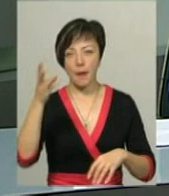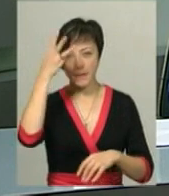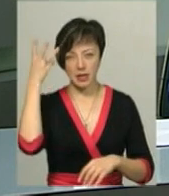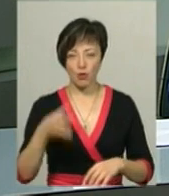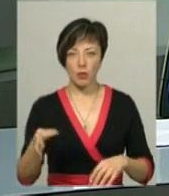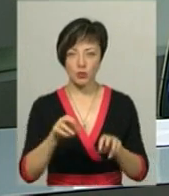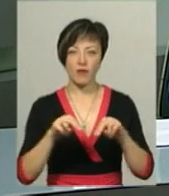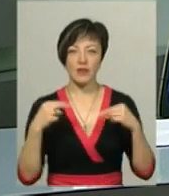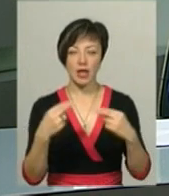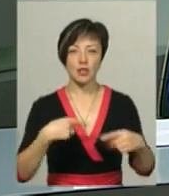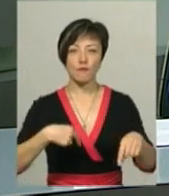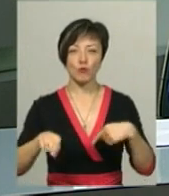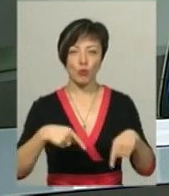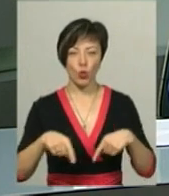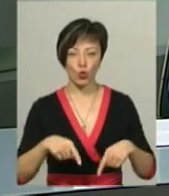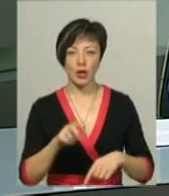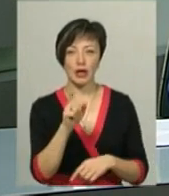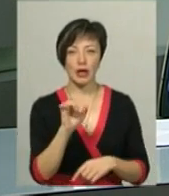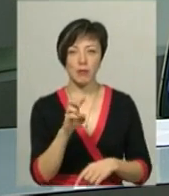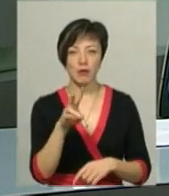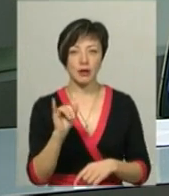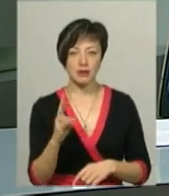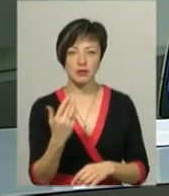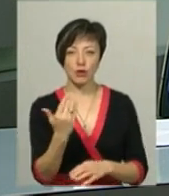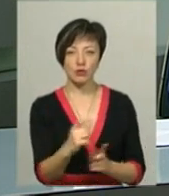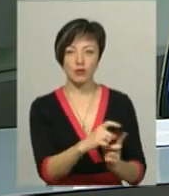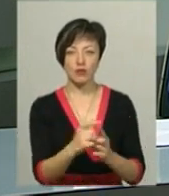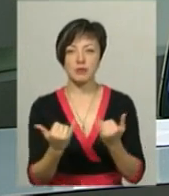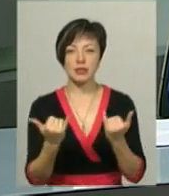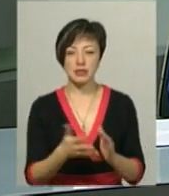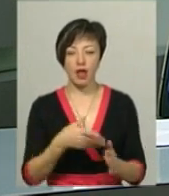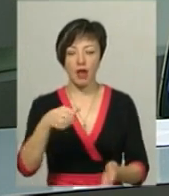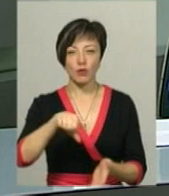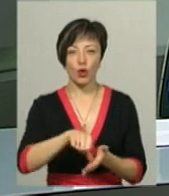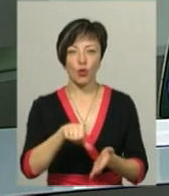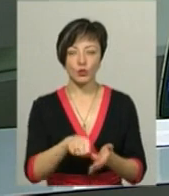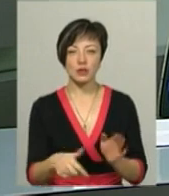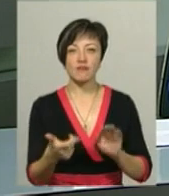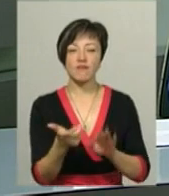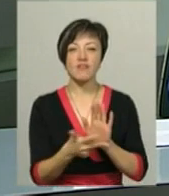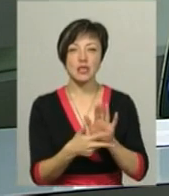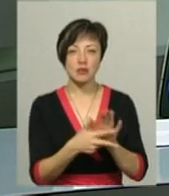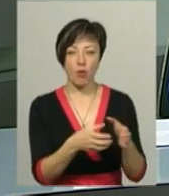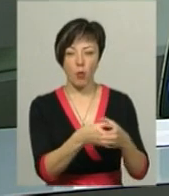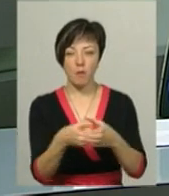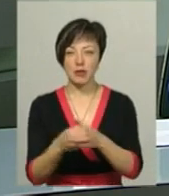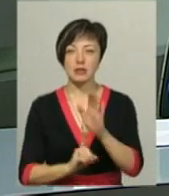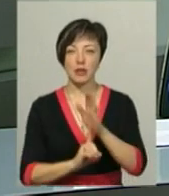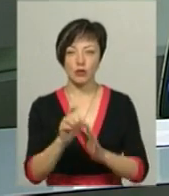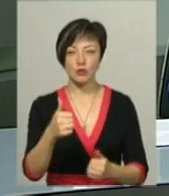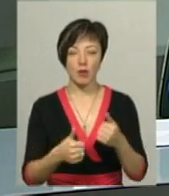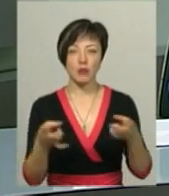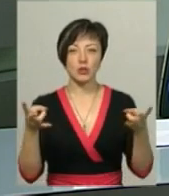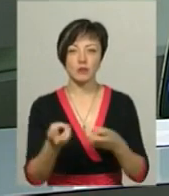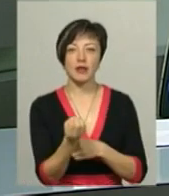обласної федерації футболу Ігор Хіблін. За його словами, наразі заявку на участь подали 8 команд. Для старту змагань